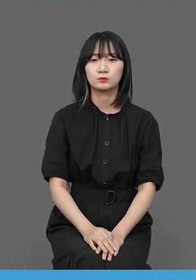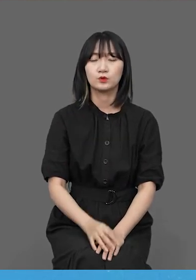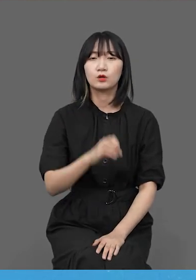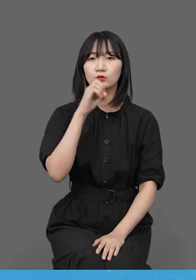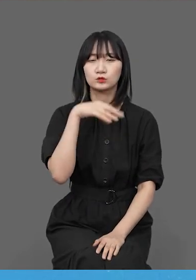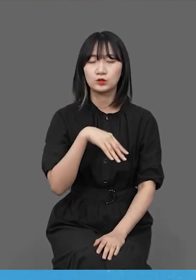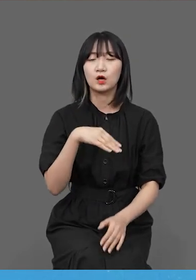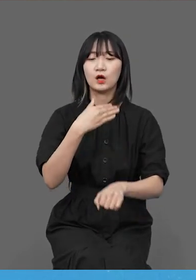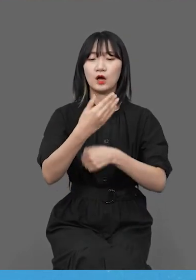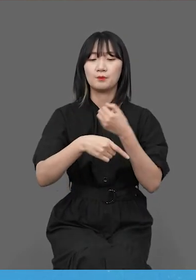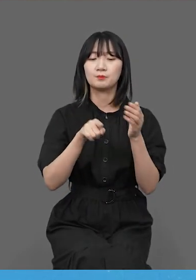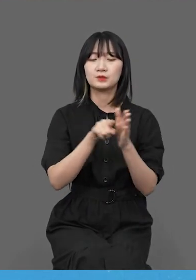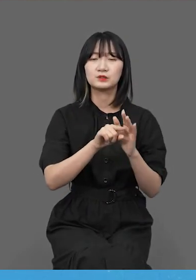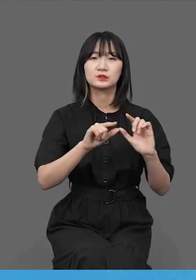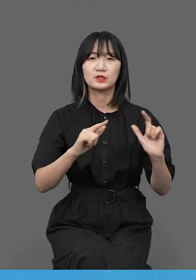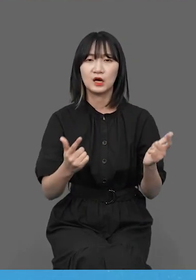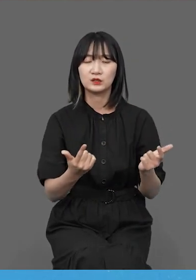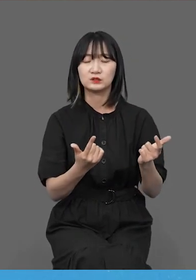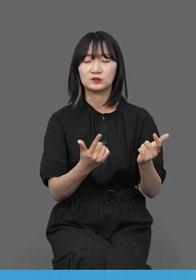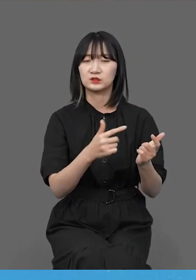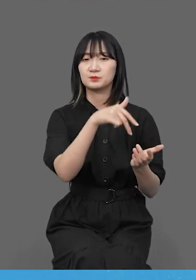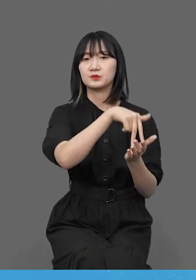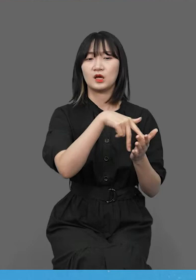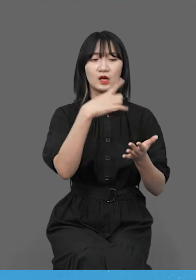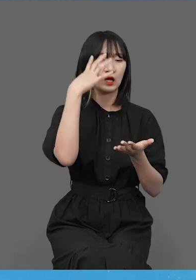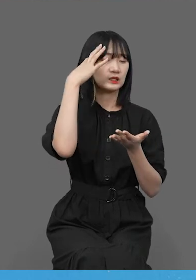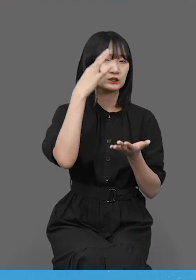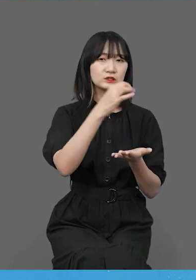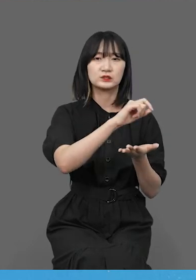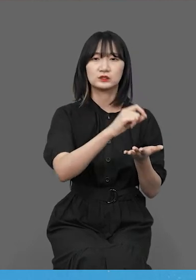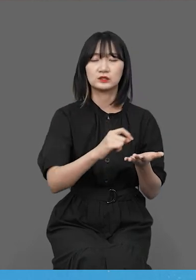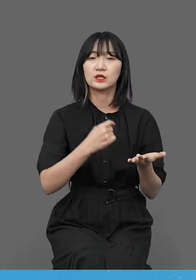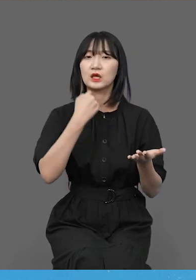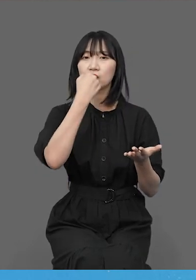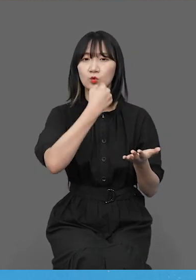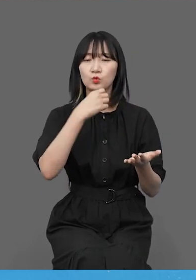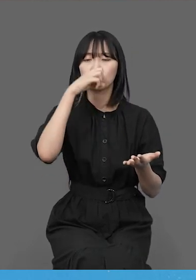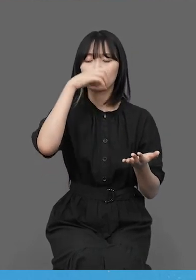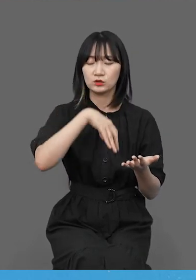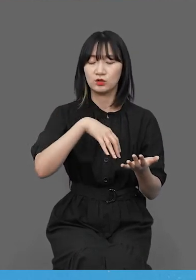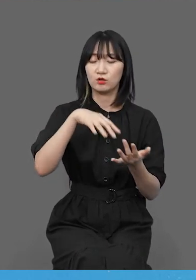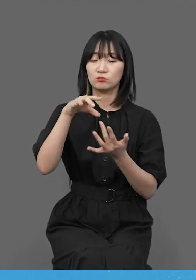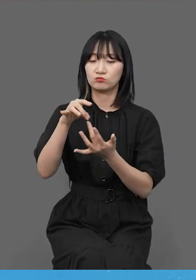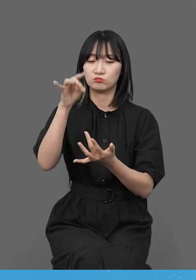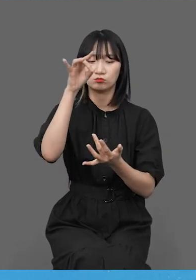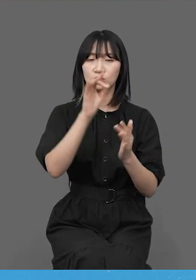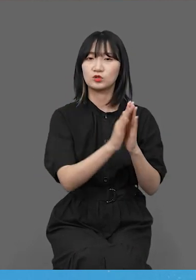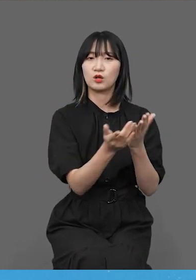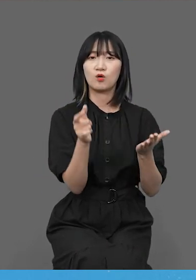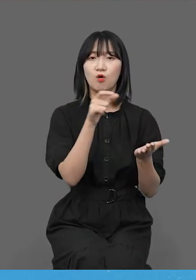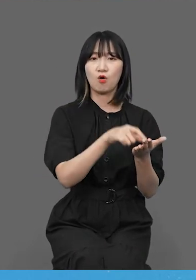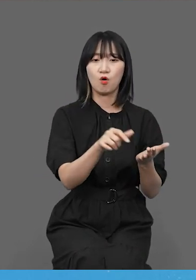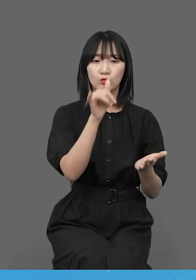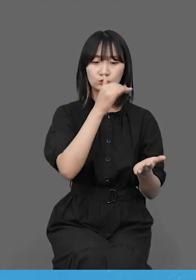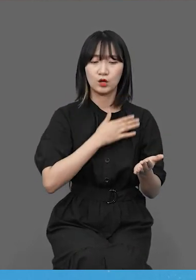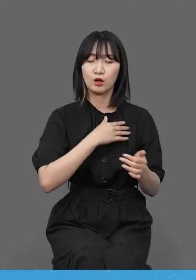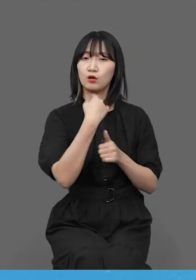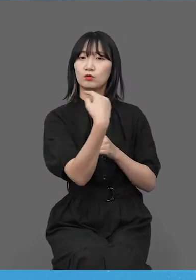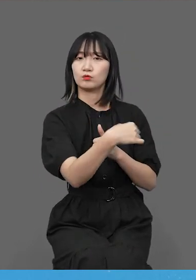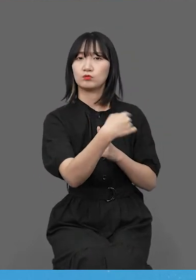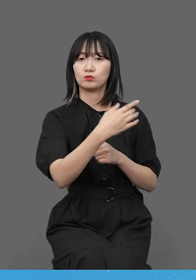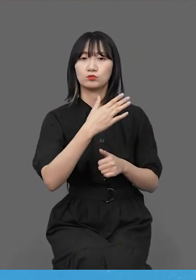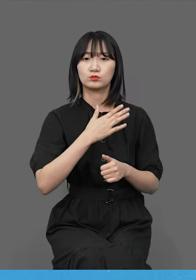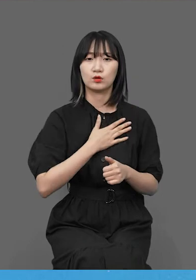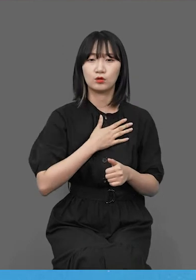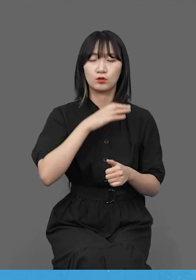그저 무신론적인 세계관에서 쓰여진 것들이, 주장된 이론들이 선택적으로 우리 교과서에 들어와 있었고 나에게 가르쳐줬고